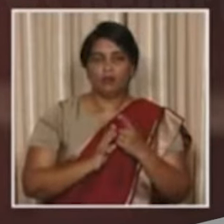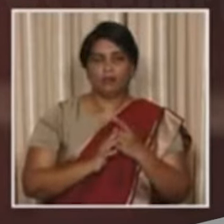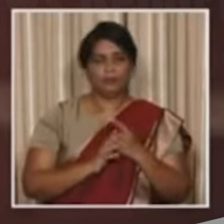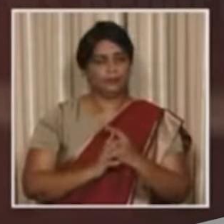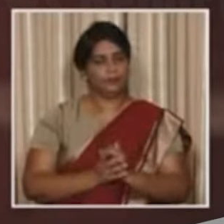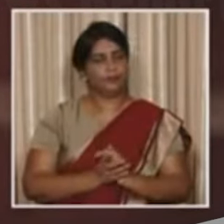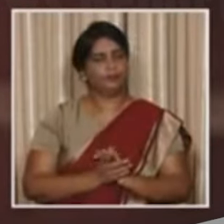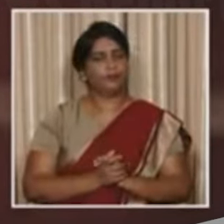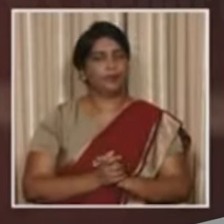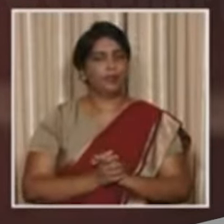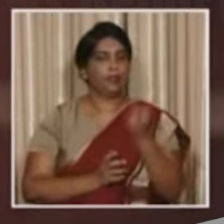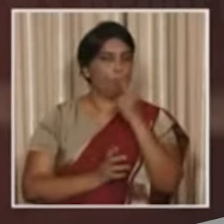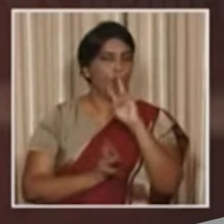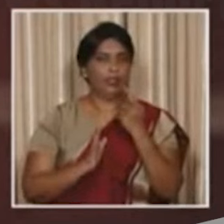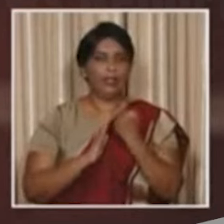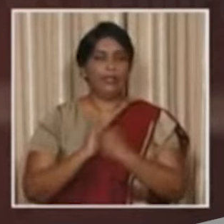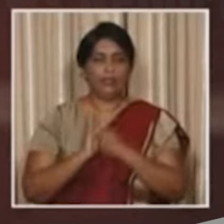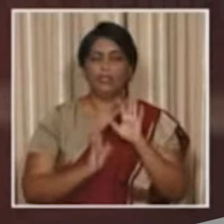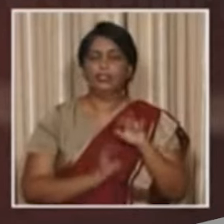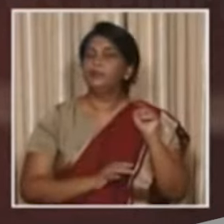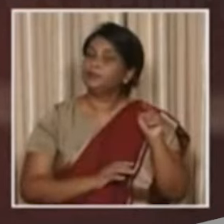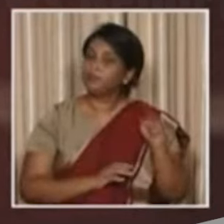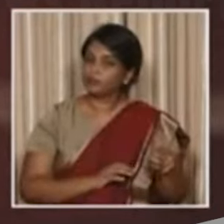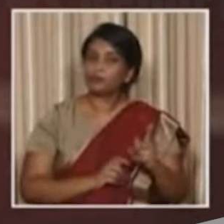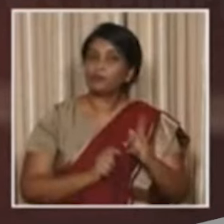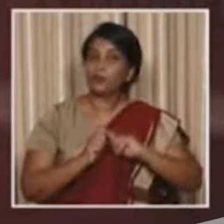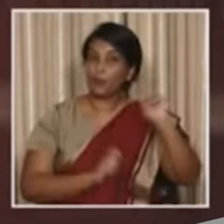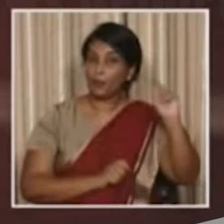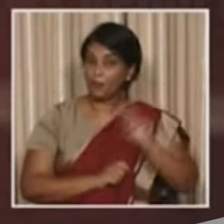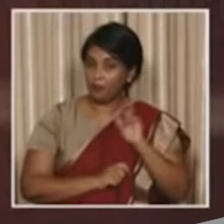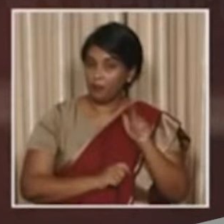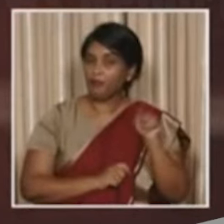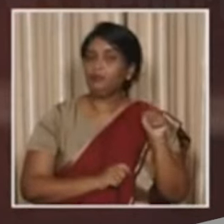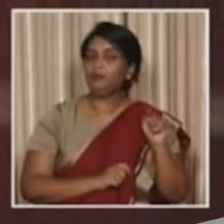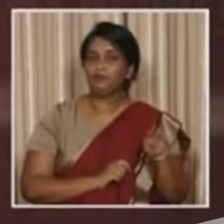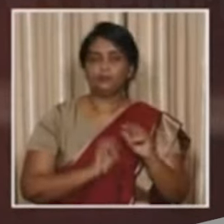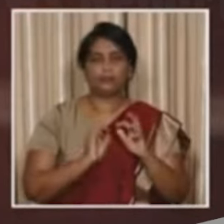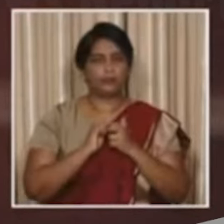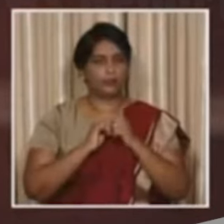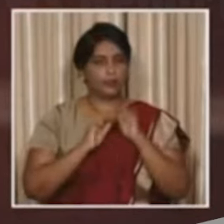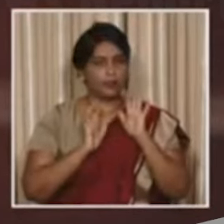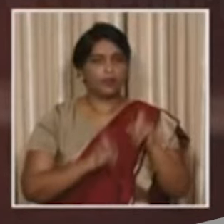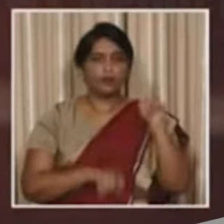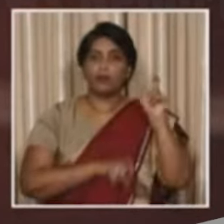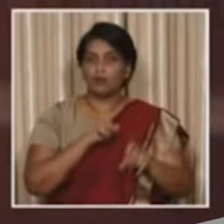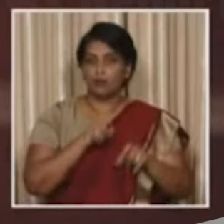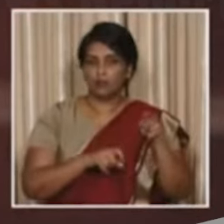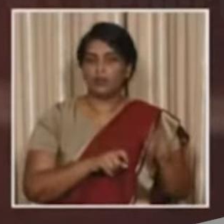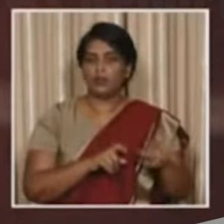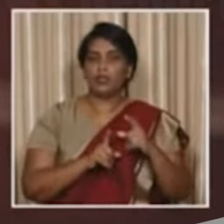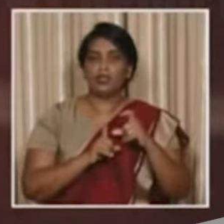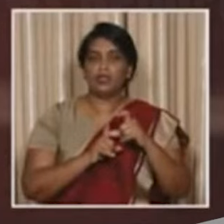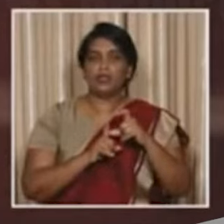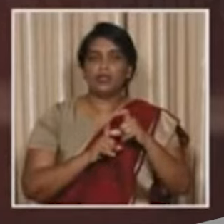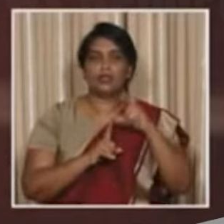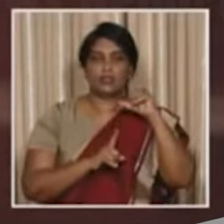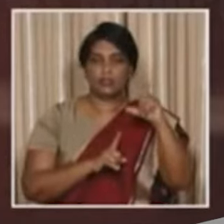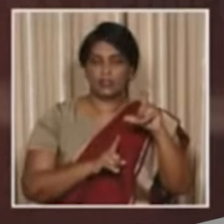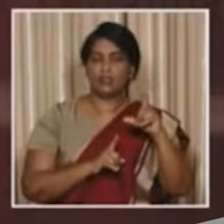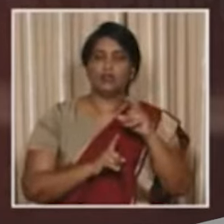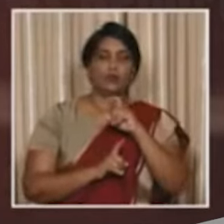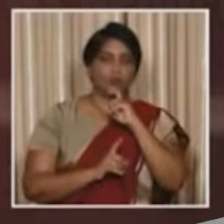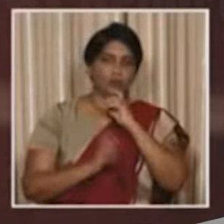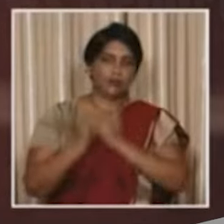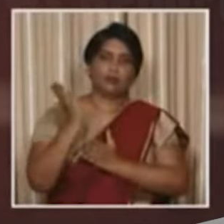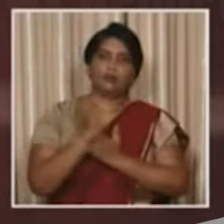ඩීලික්ස්. ඒක යටතේ වන්දි ලබා ගැනීම සඳහා අගතියට පත් වෙච්ච පාර්ශ්වයකට දිසාධිකරණයේ සිවිල්